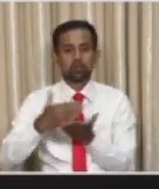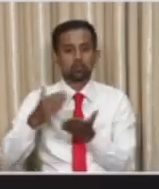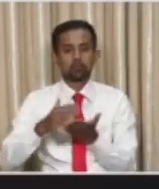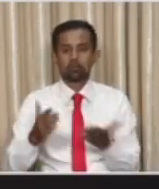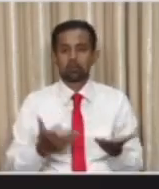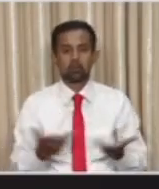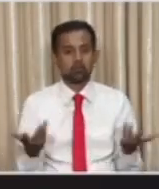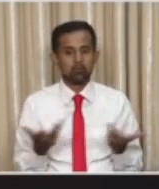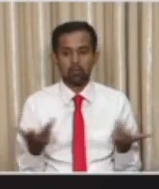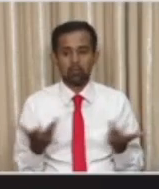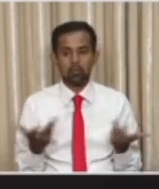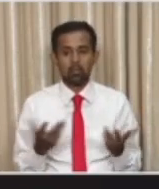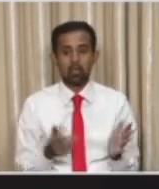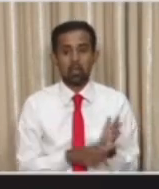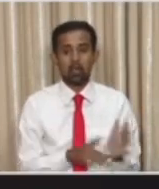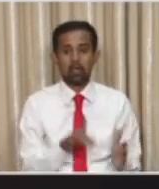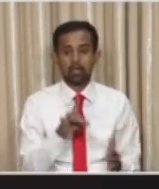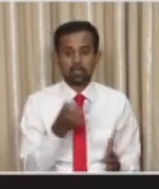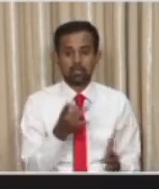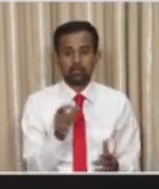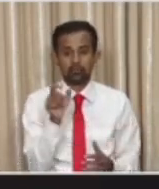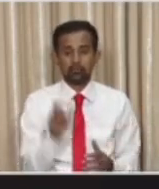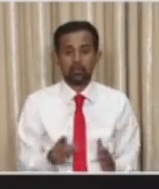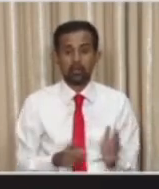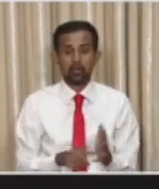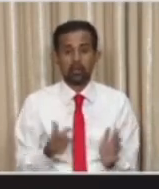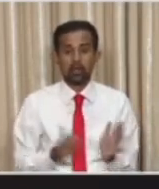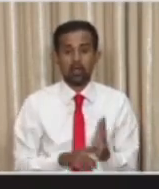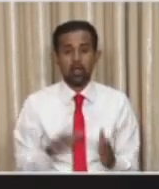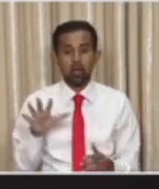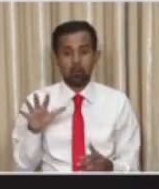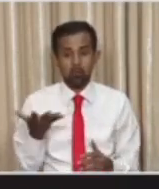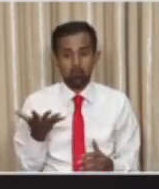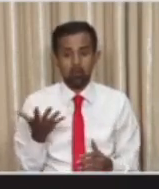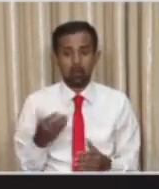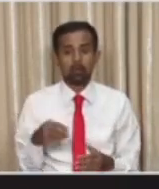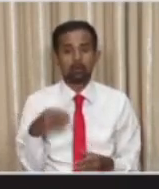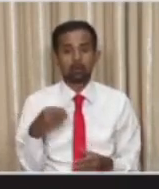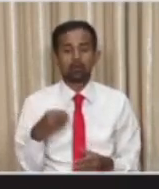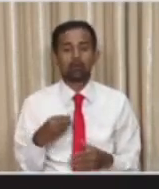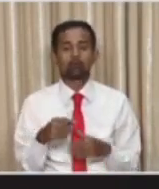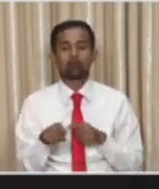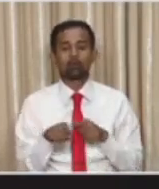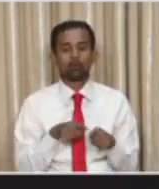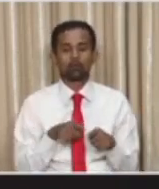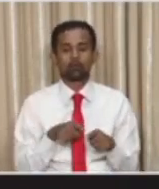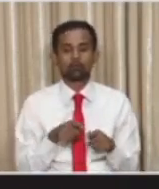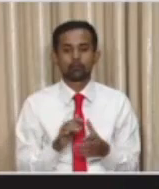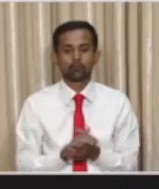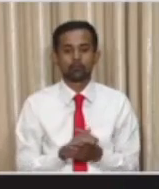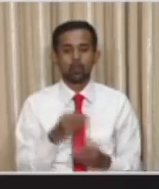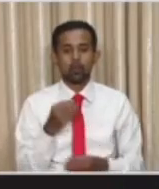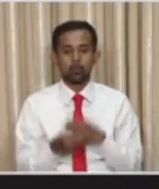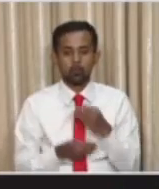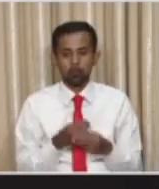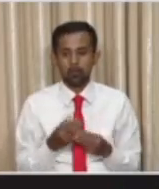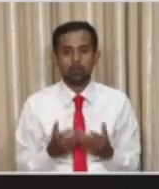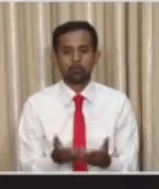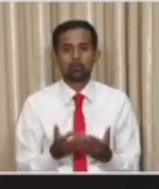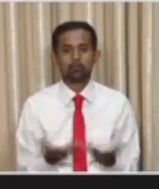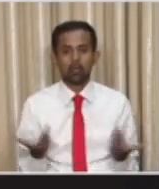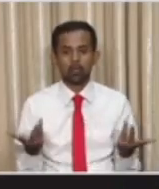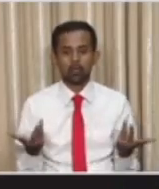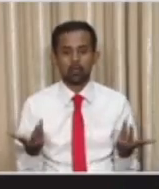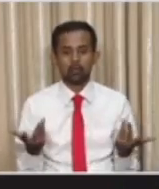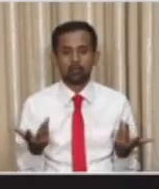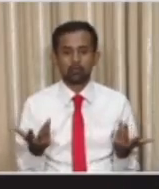නැහැ. එතකොට ලක්ෂ 100ක් ගත්ත මිනිහා දැන් ලක්ෂ 500කට ආසන්න ප්‍රමාණයක් අද ණය වෙලා තියෙනවා. එතකොට ව්‍යාපාරයක් කරන්න විදිහක් නැහැ.